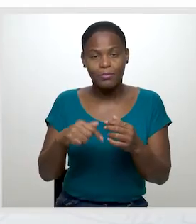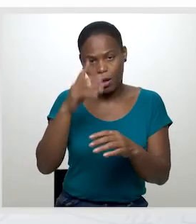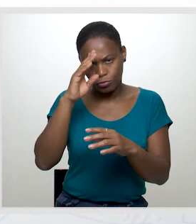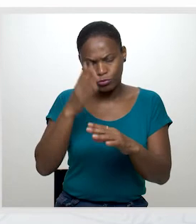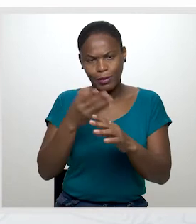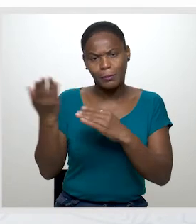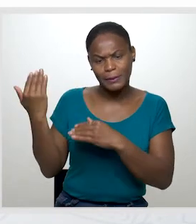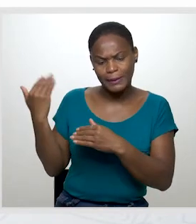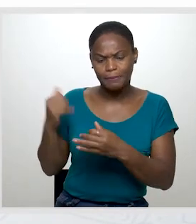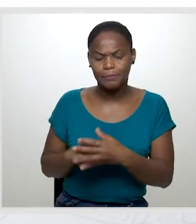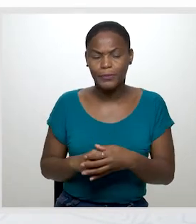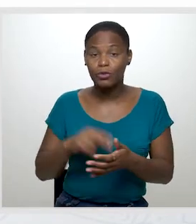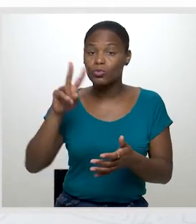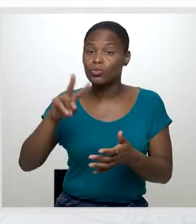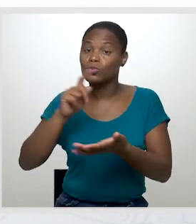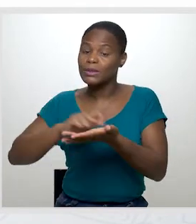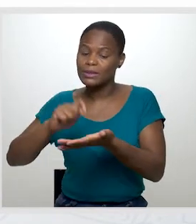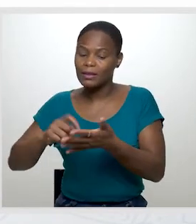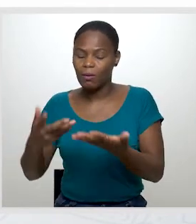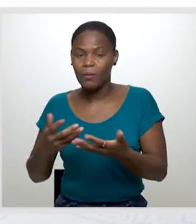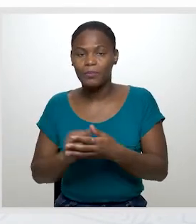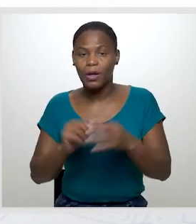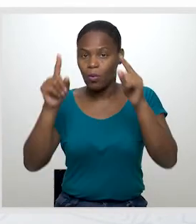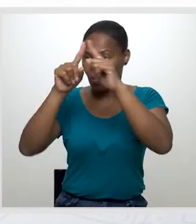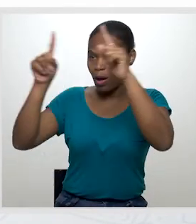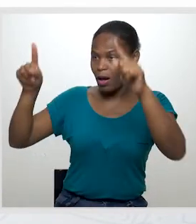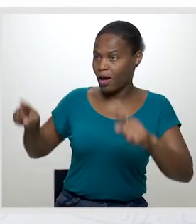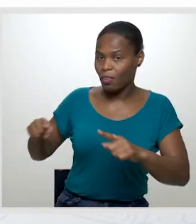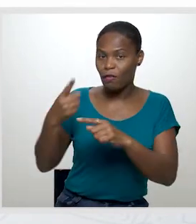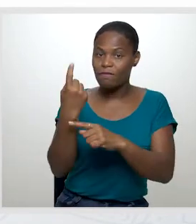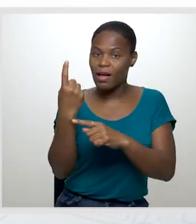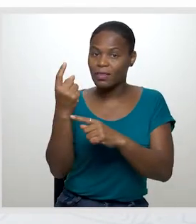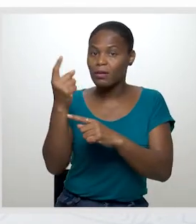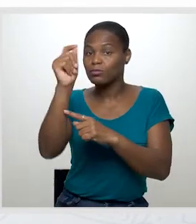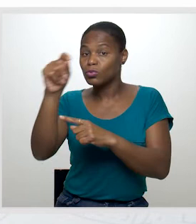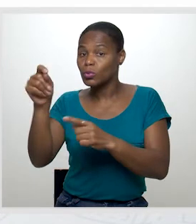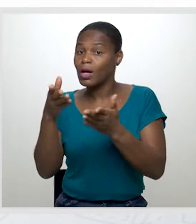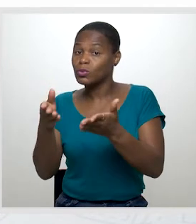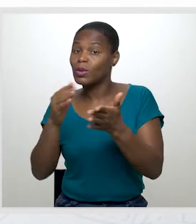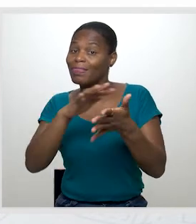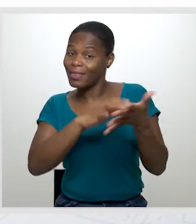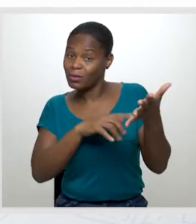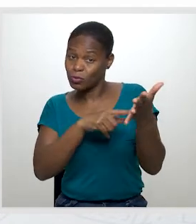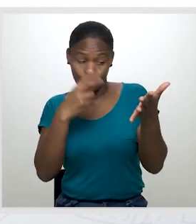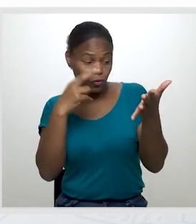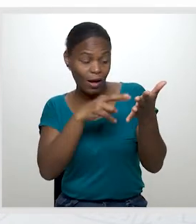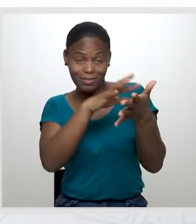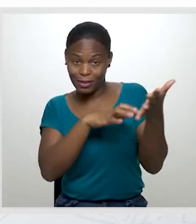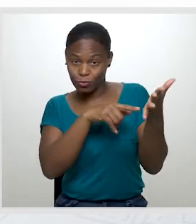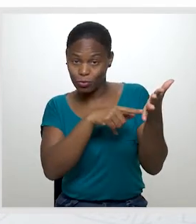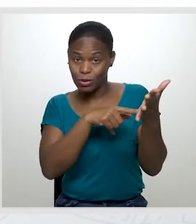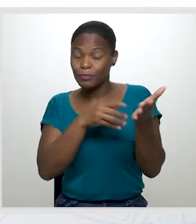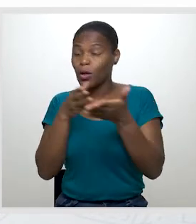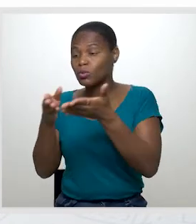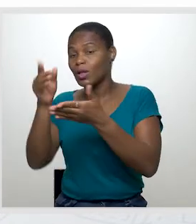Passons au deuxième exercice. C'est un tableau que tu auras à compléter à l'aide de ton test. Et ça va te permettre de